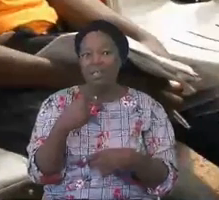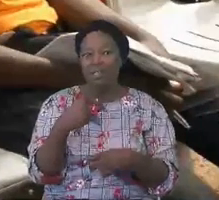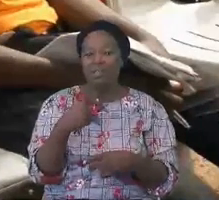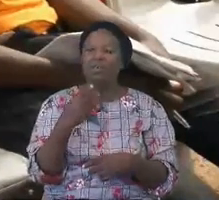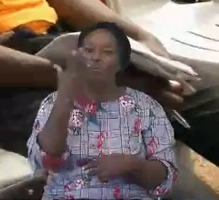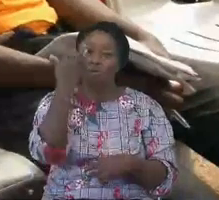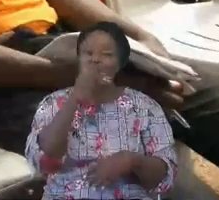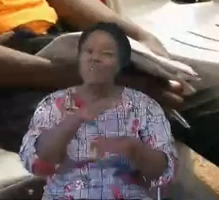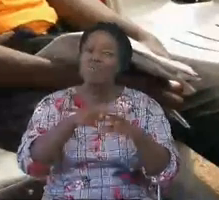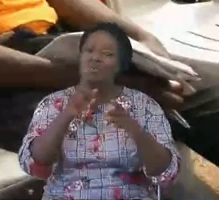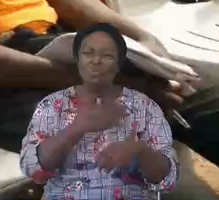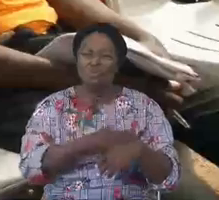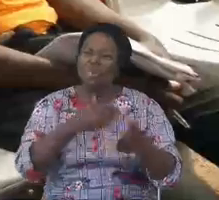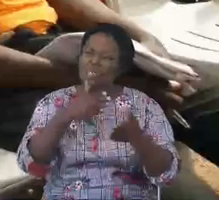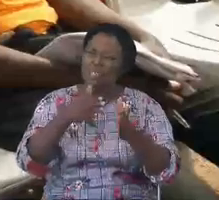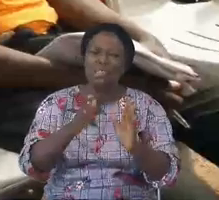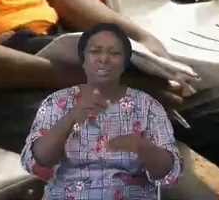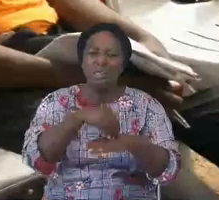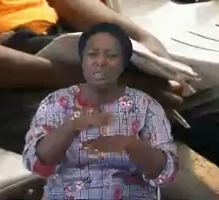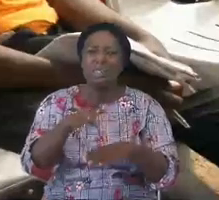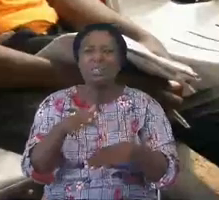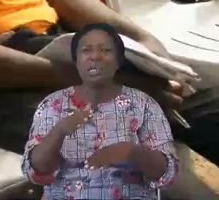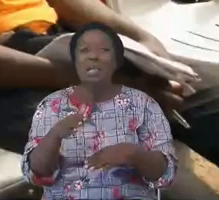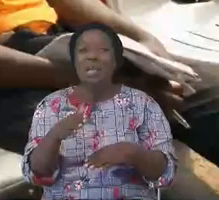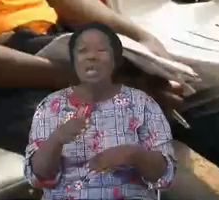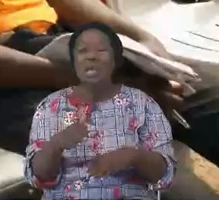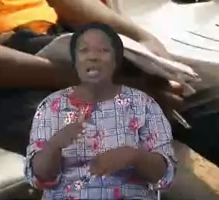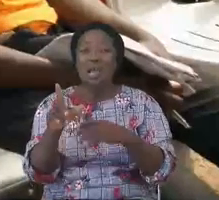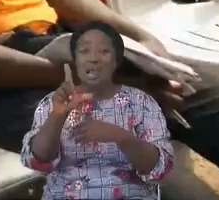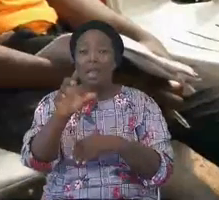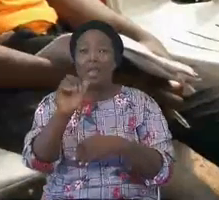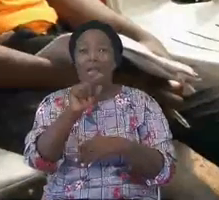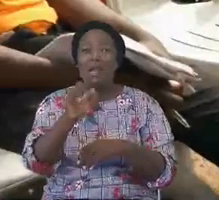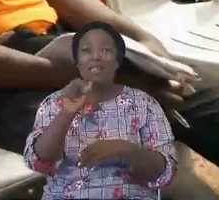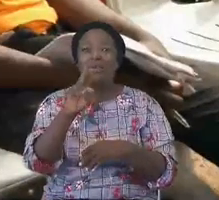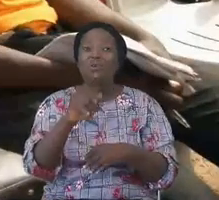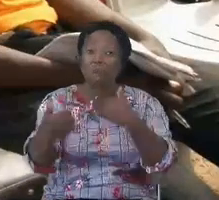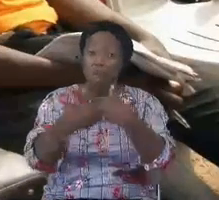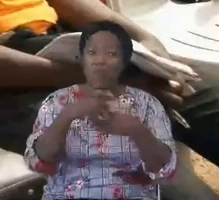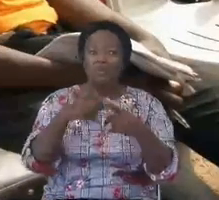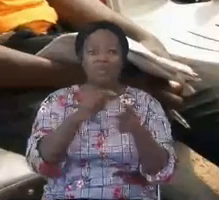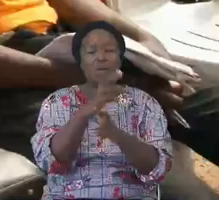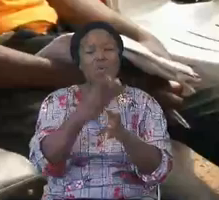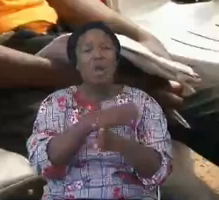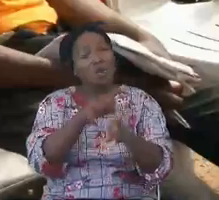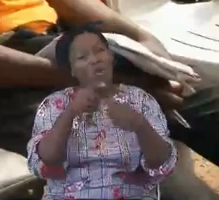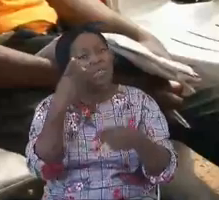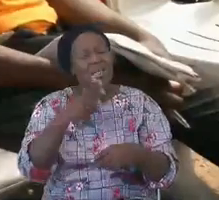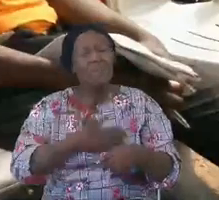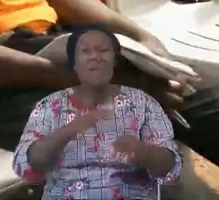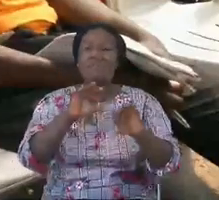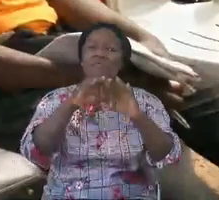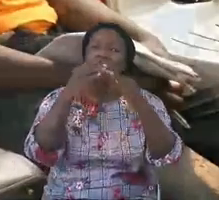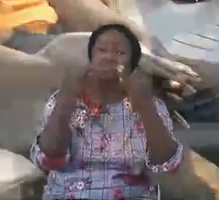lieu et venir vers nous. Et il dit, pourquoi ne pas envoyer Lazare dans le